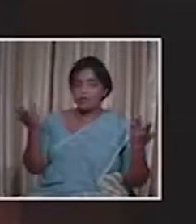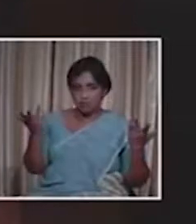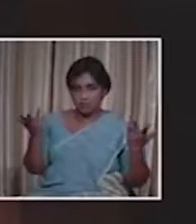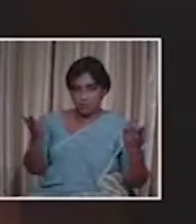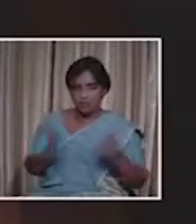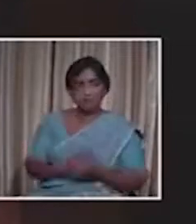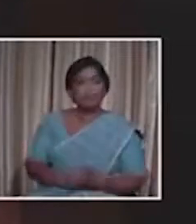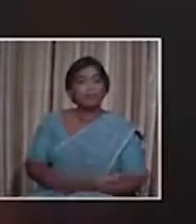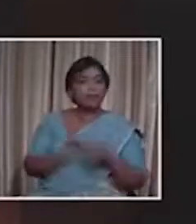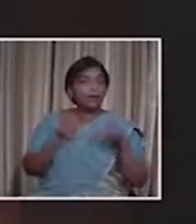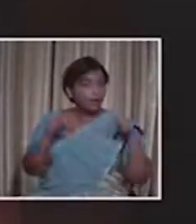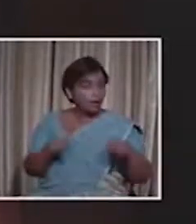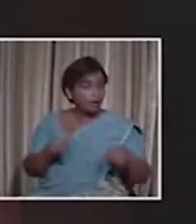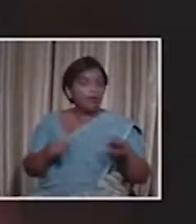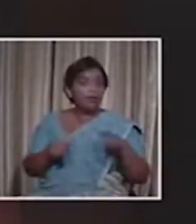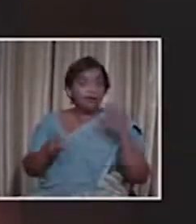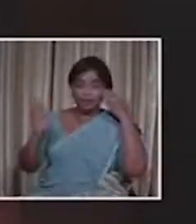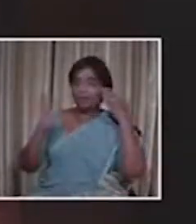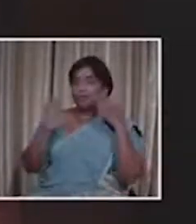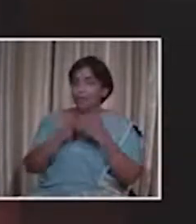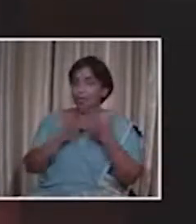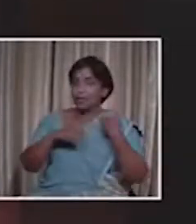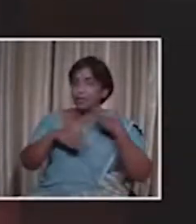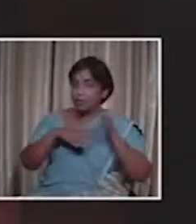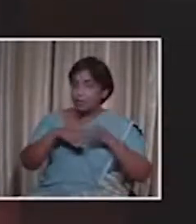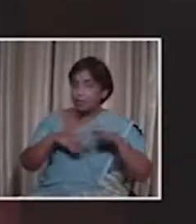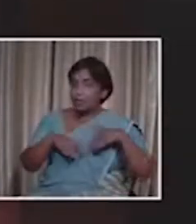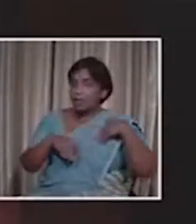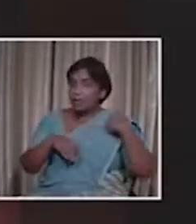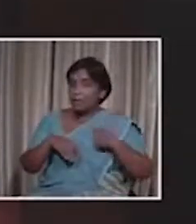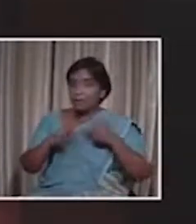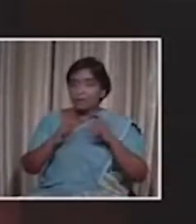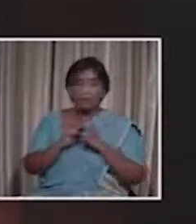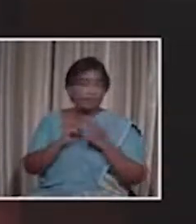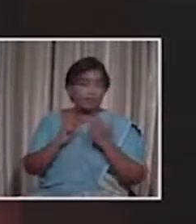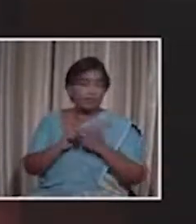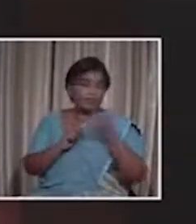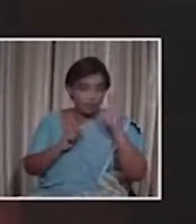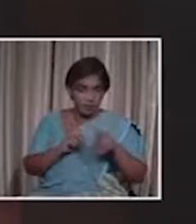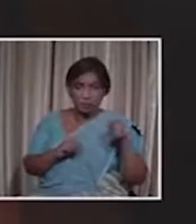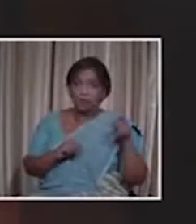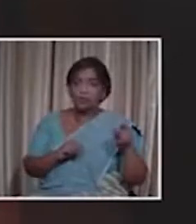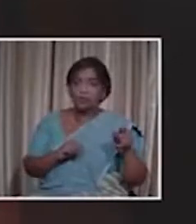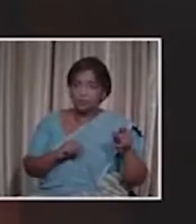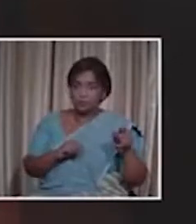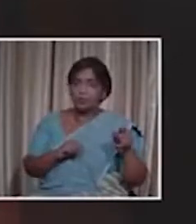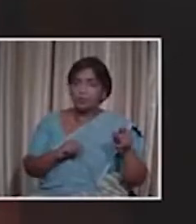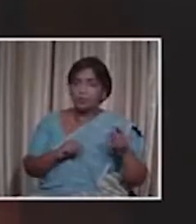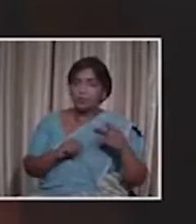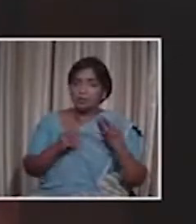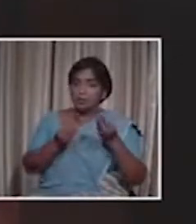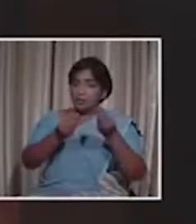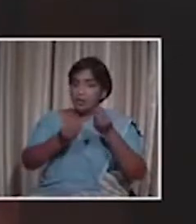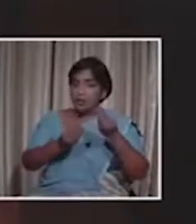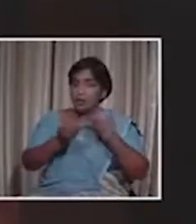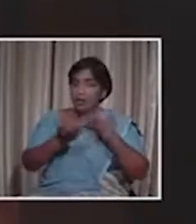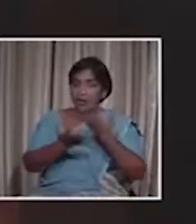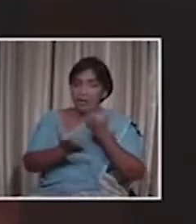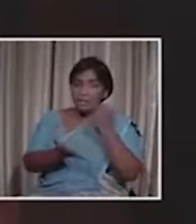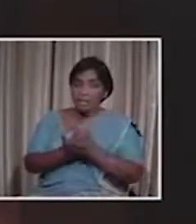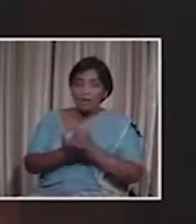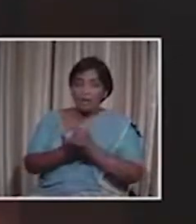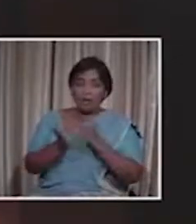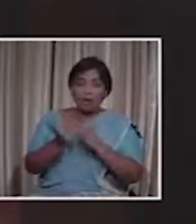சேர்ந்தோர் தள்ளப்பட்டுள்ளனர். அதே போன்று டொலர் நெருக்கடியின் காரணமாக குறித்த துறைகளை சேர்ந்தோரால் மூலப்பொருட்களை பெற்றுக்கொள்ள முடியாத நிலைக்கு